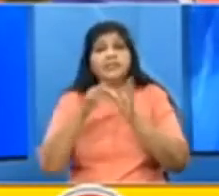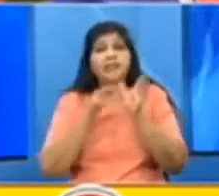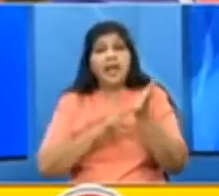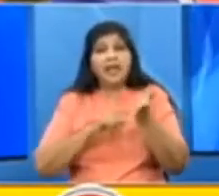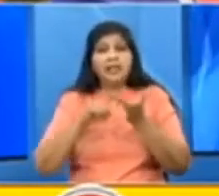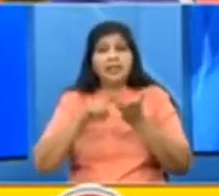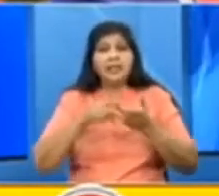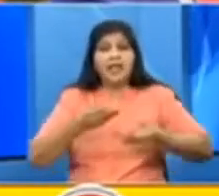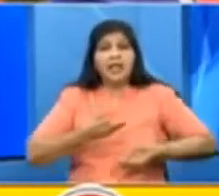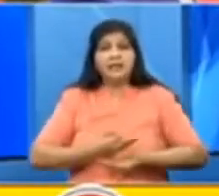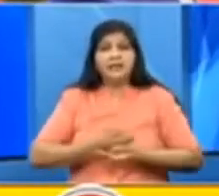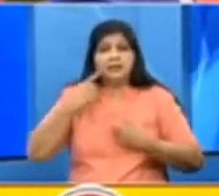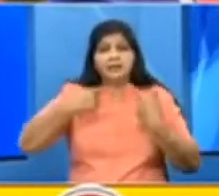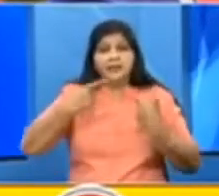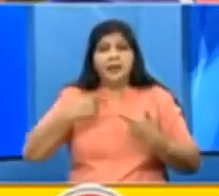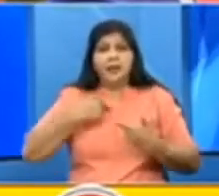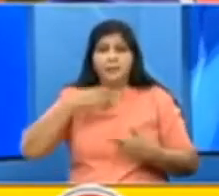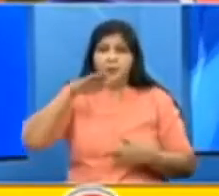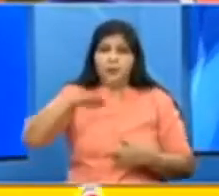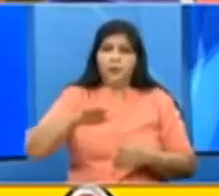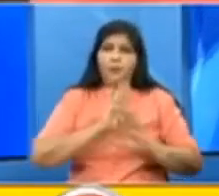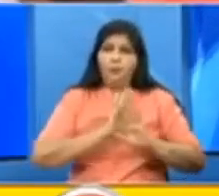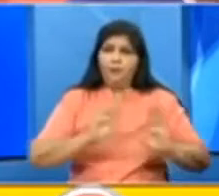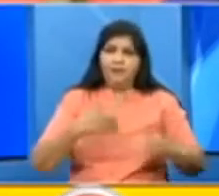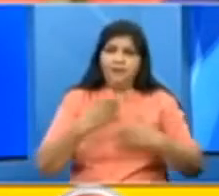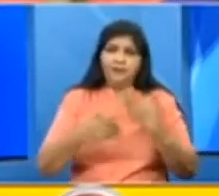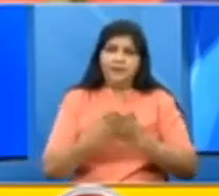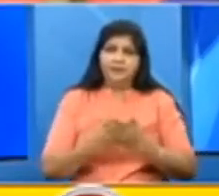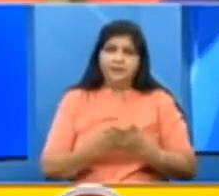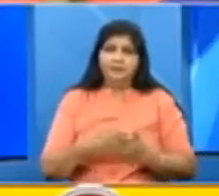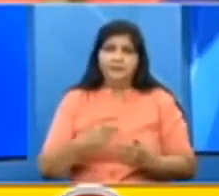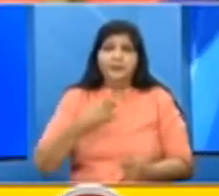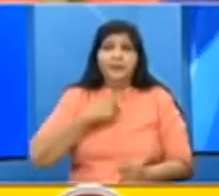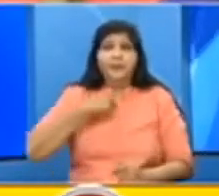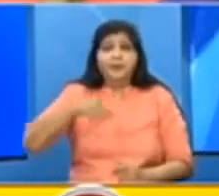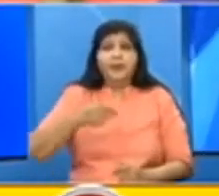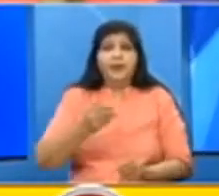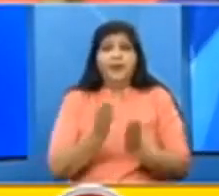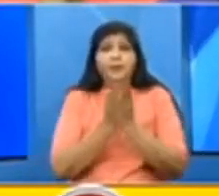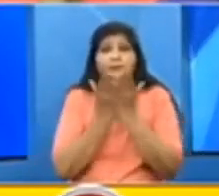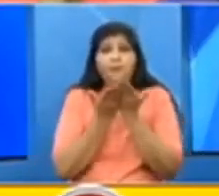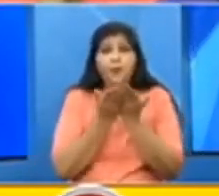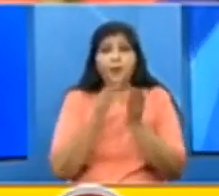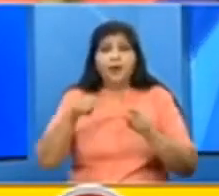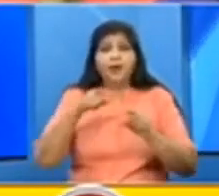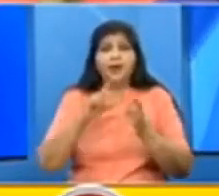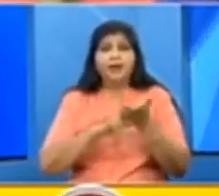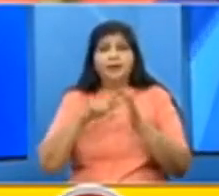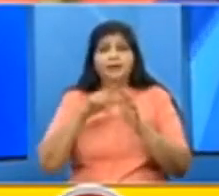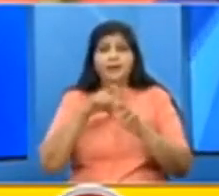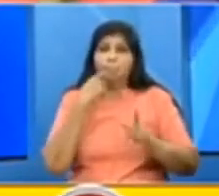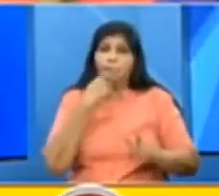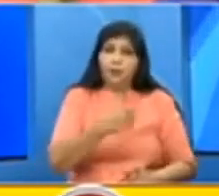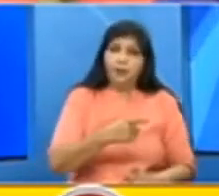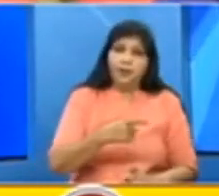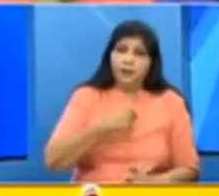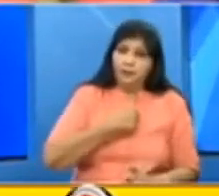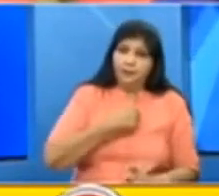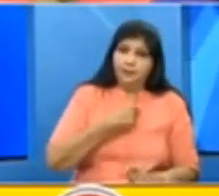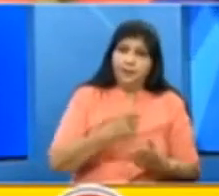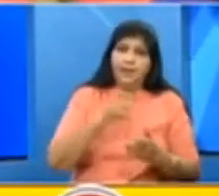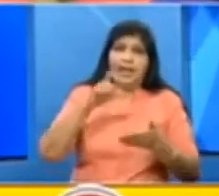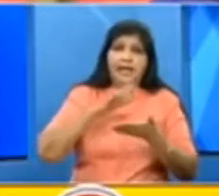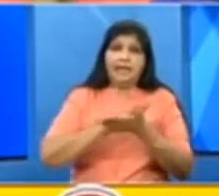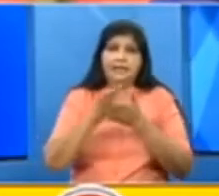साथ अपनी शपथ पूर्ण करी। अपने हाथ में वेद लेकर वे बोले, मैं